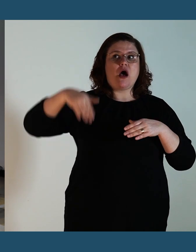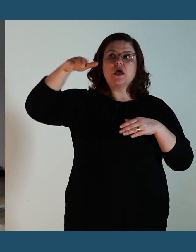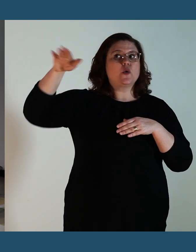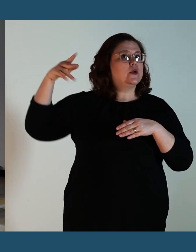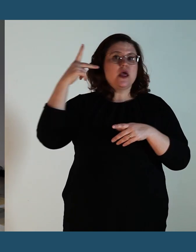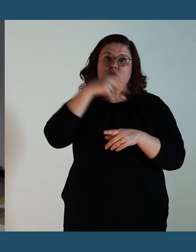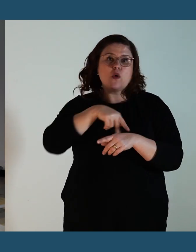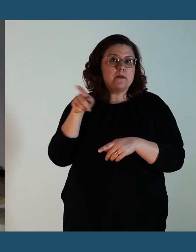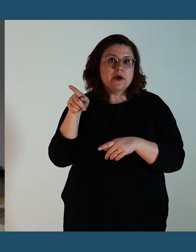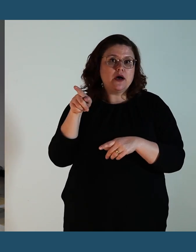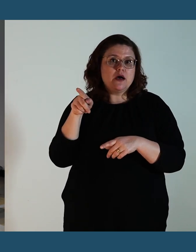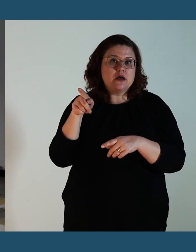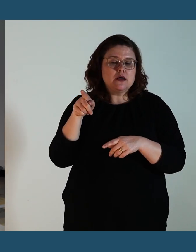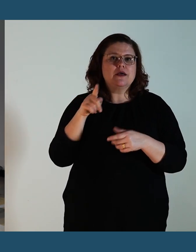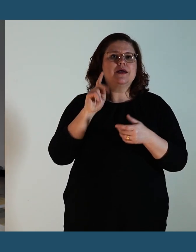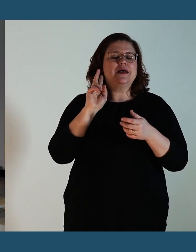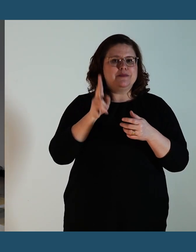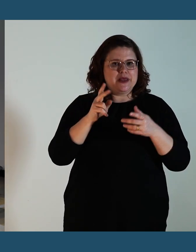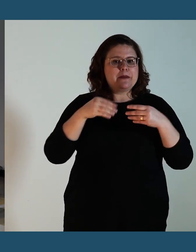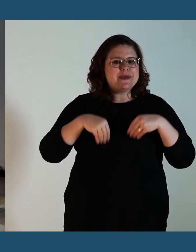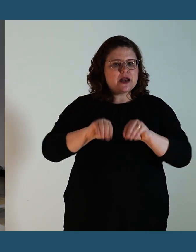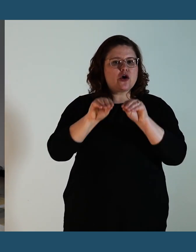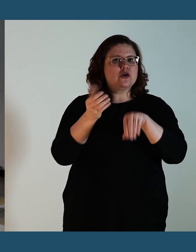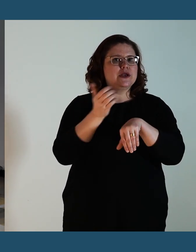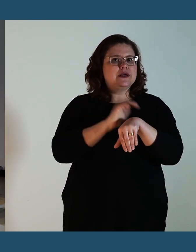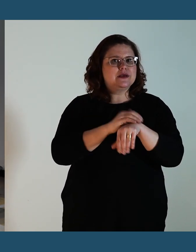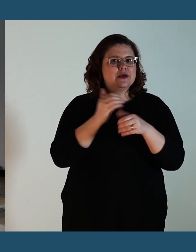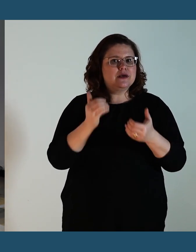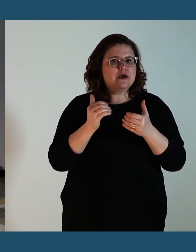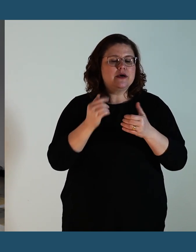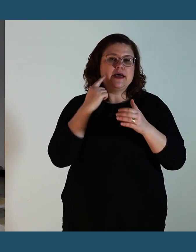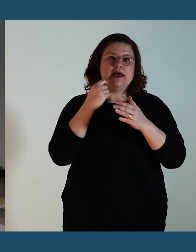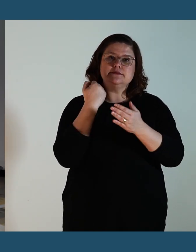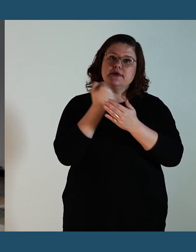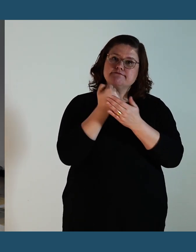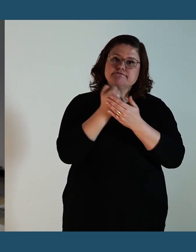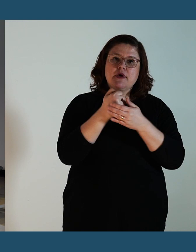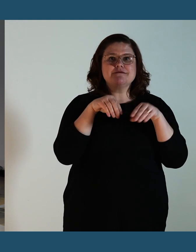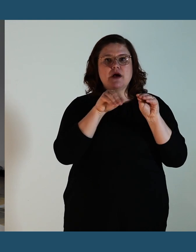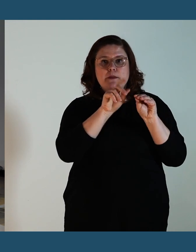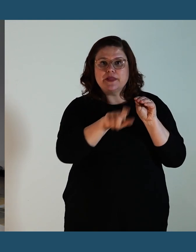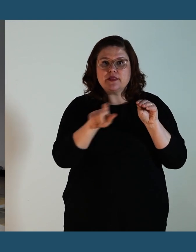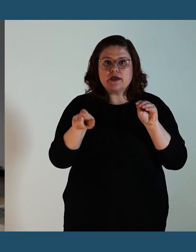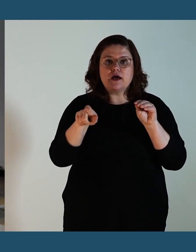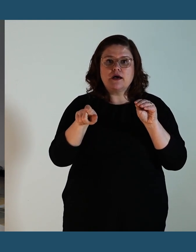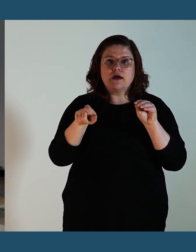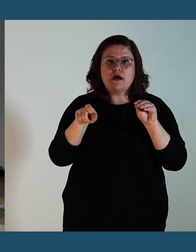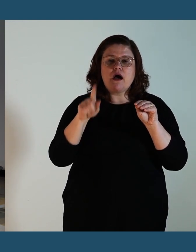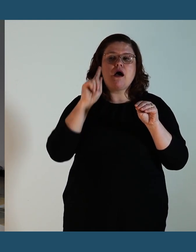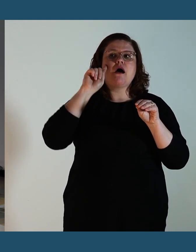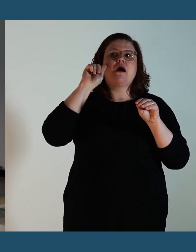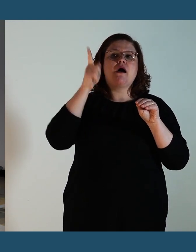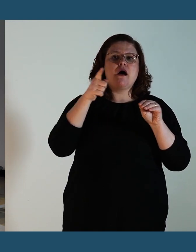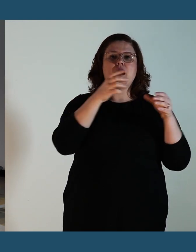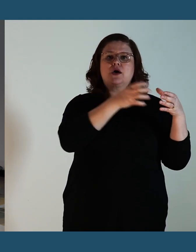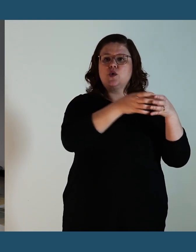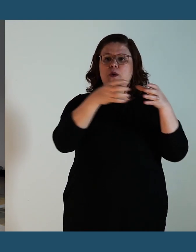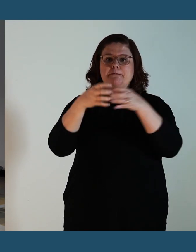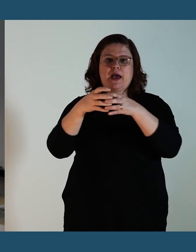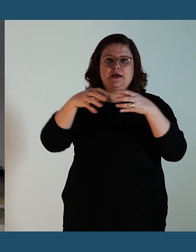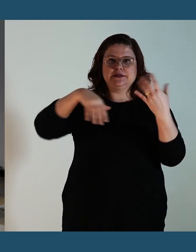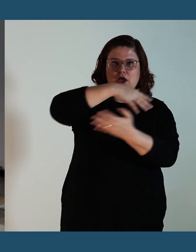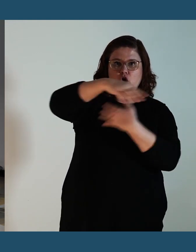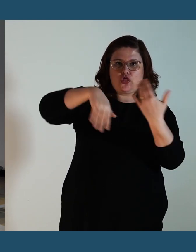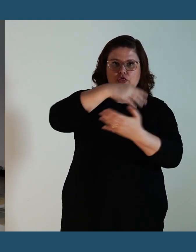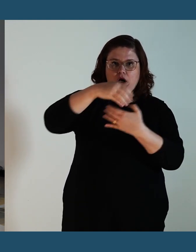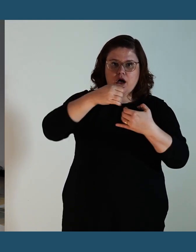se lähtee niin kun tavallaan siitä pedagogisesta osaamisesta, että niillä fudisvalmentajilla pitää olla kyky sekoittaa ryhmiä, ja